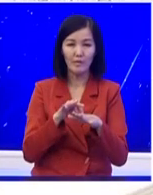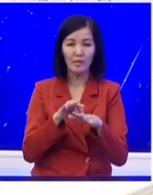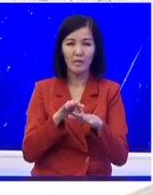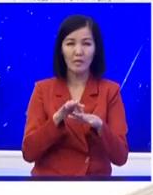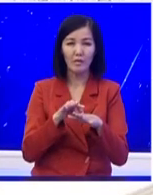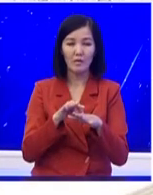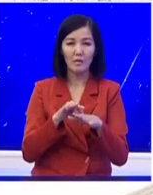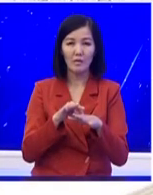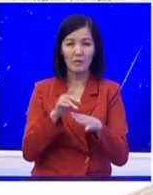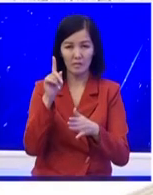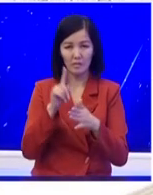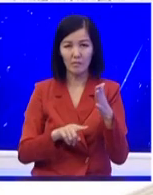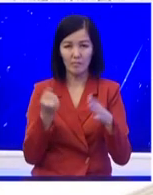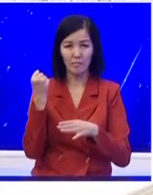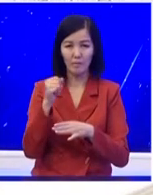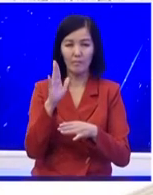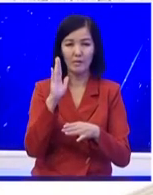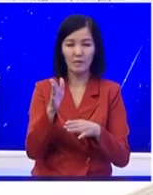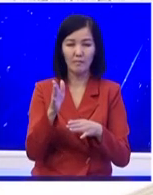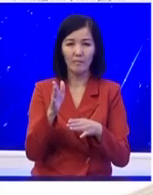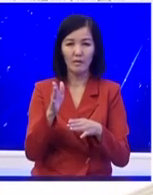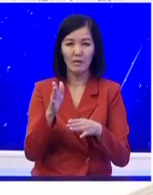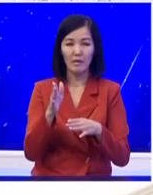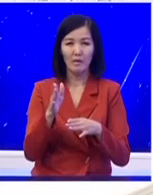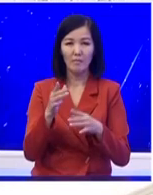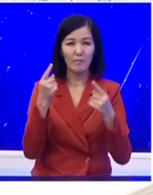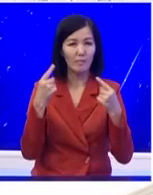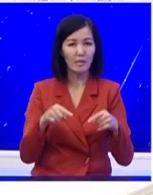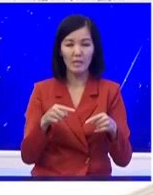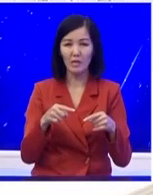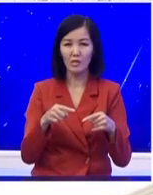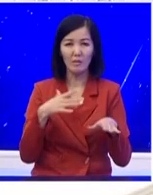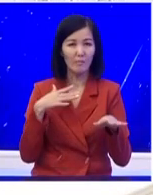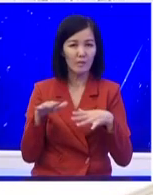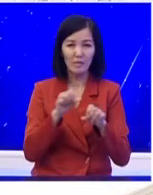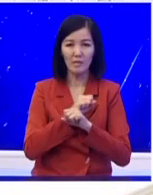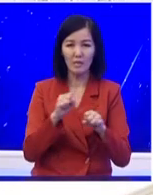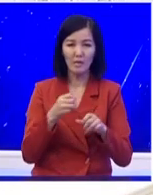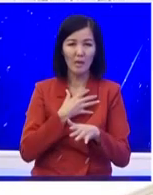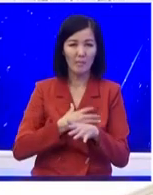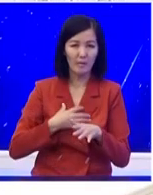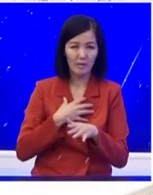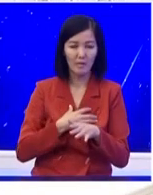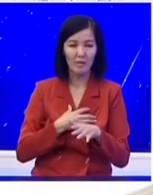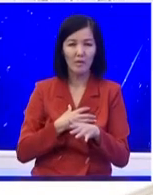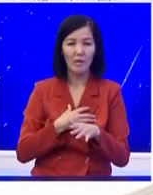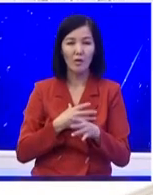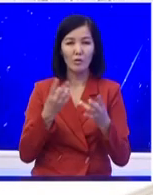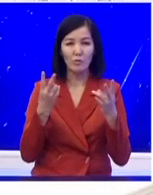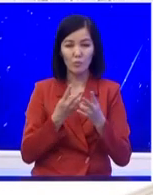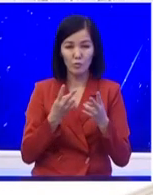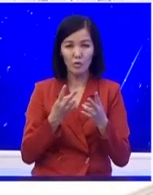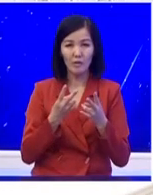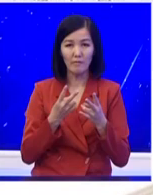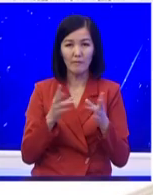в том, что победа будет на нашей стороне. Мы не должны опускать руки, поддаваться депрессии, апатии. Сегодня, как